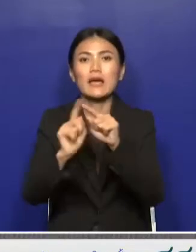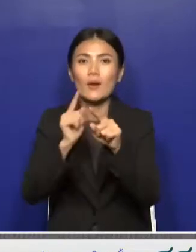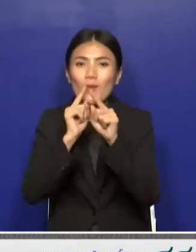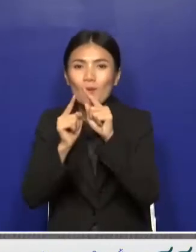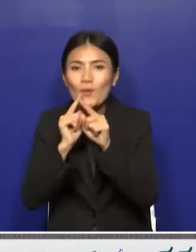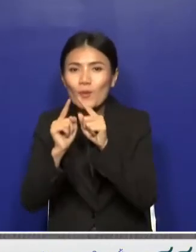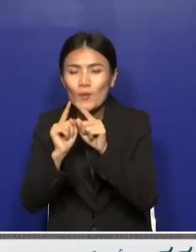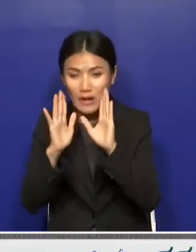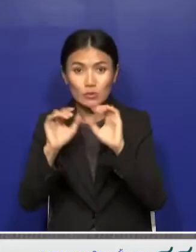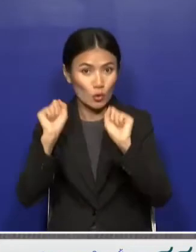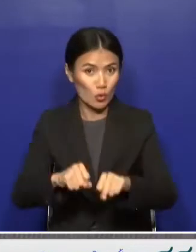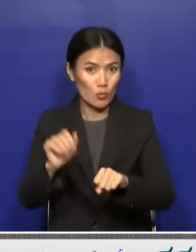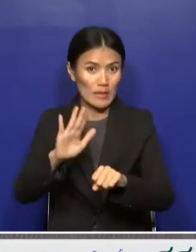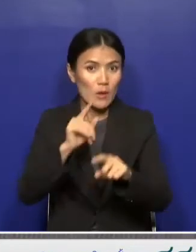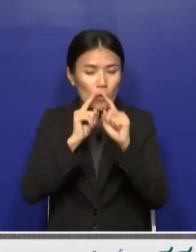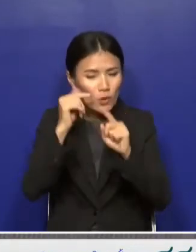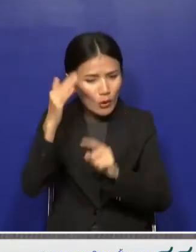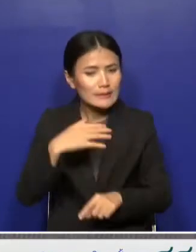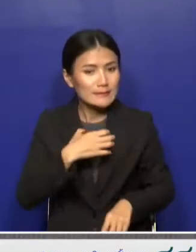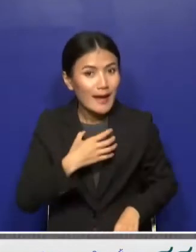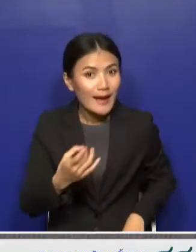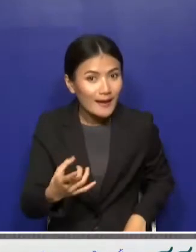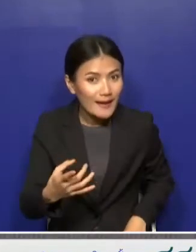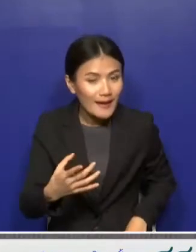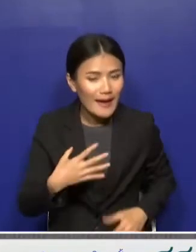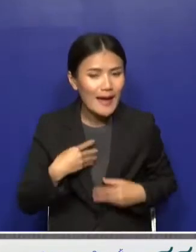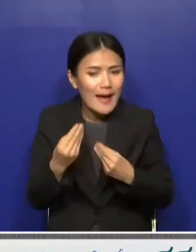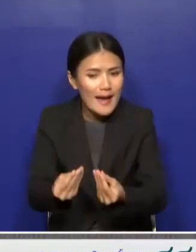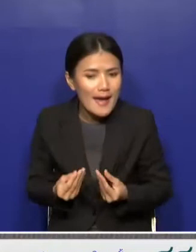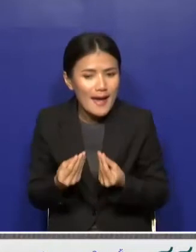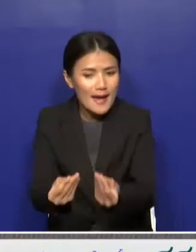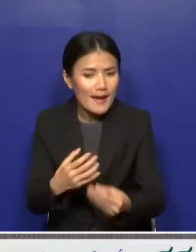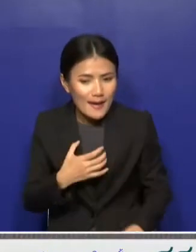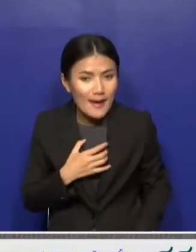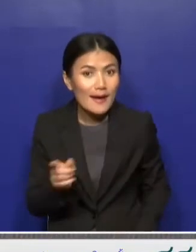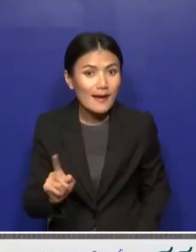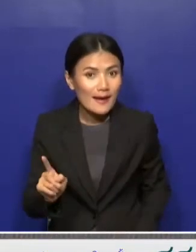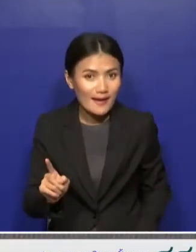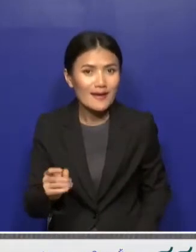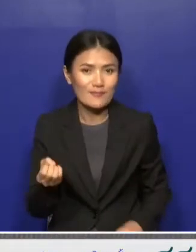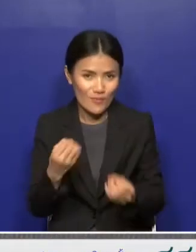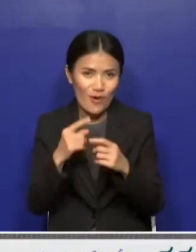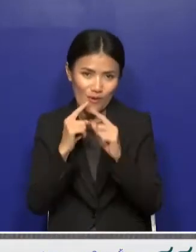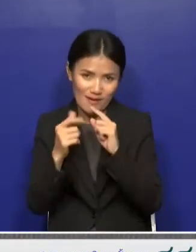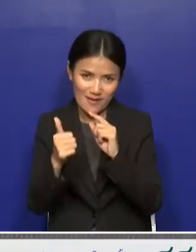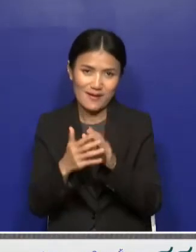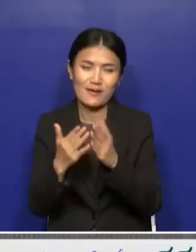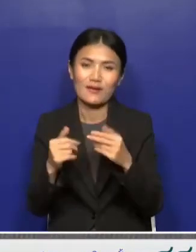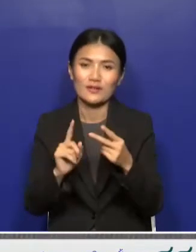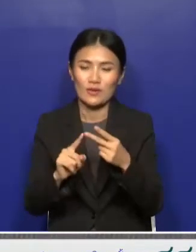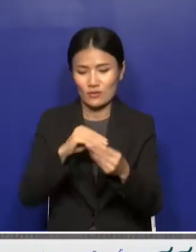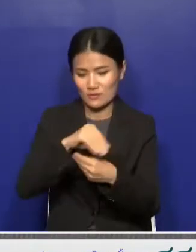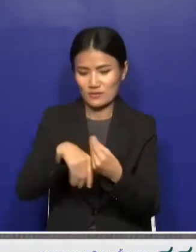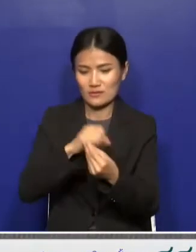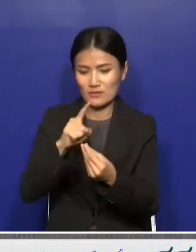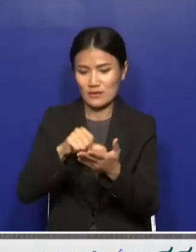านะครับเราจะได้รู้เขารู้เรารู้ว่าเขาต้องการอะไรจากเรานะครับประการที่2เรื่องของการปฏิรูปเศรษฐกิจอย่